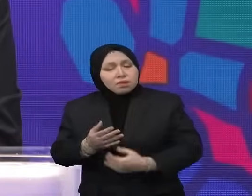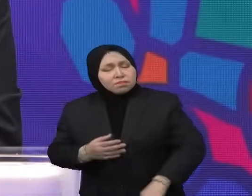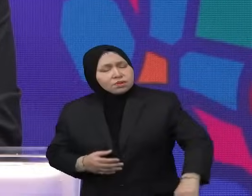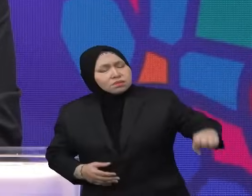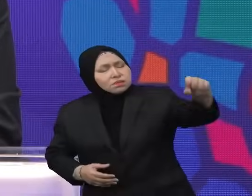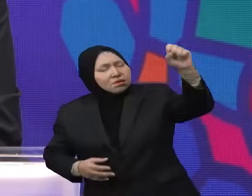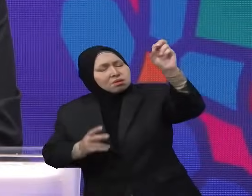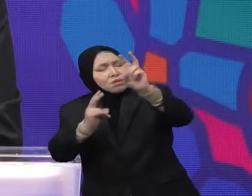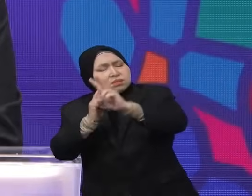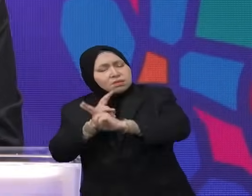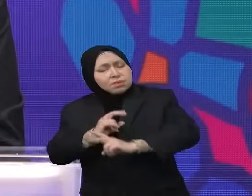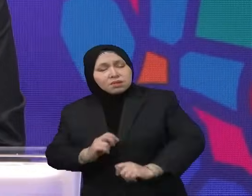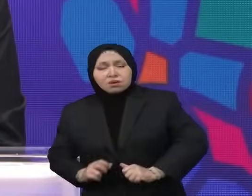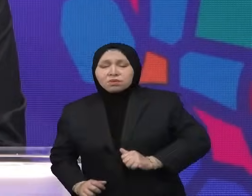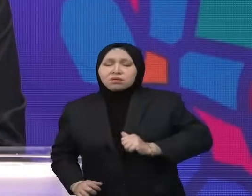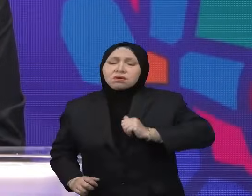فمما